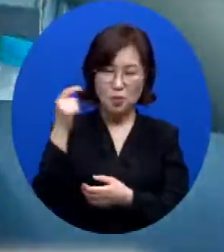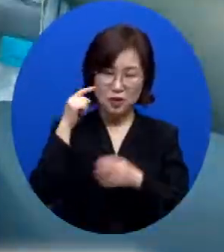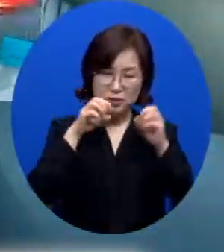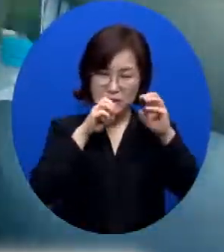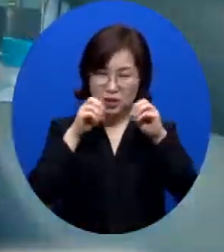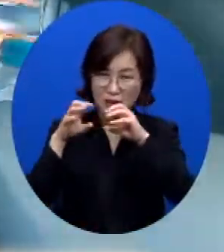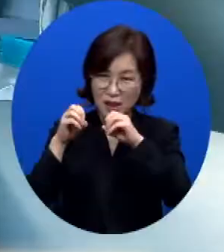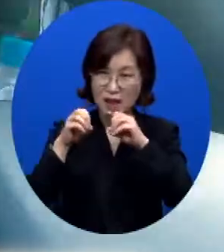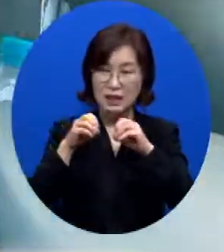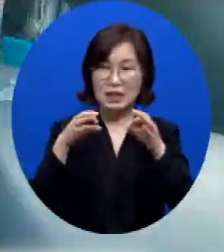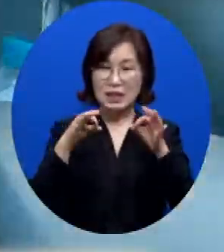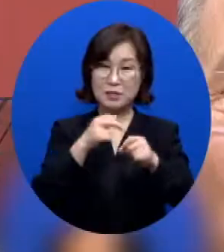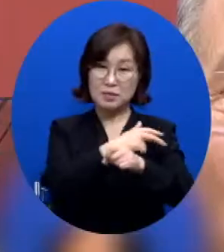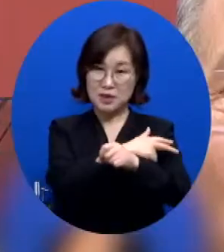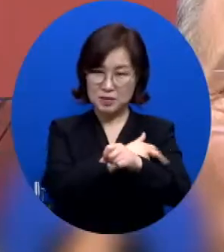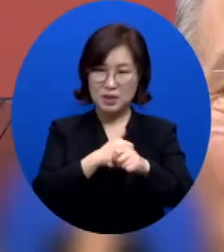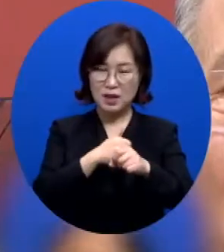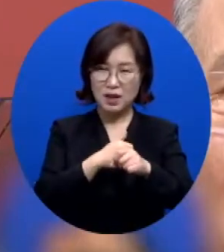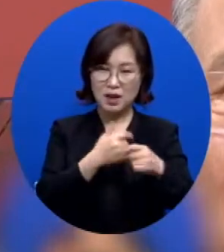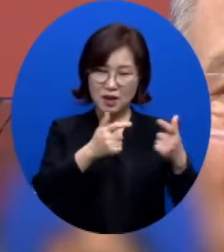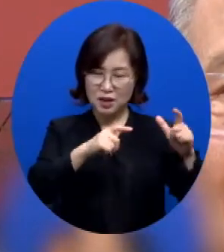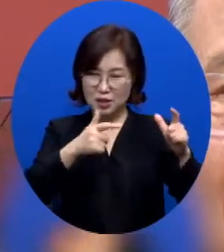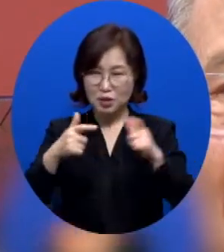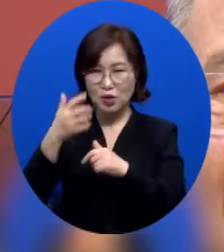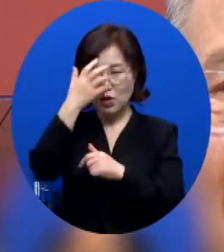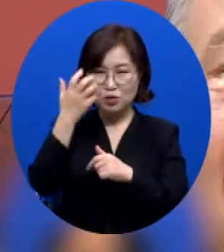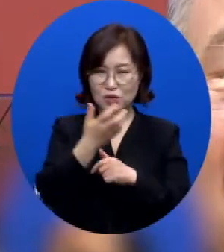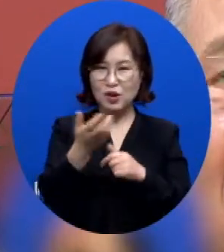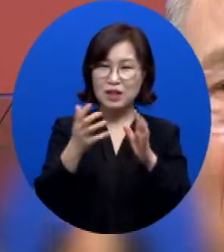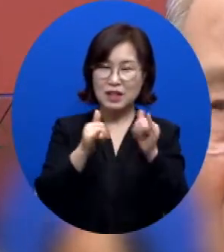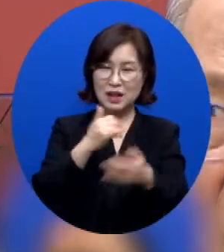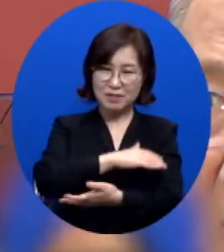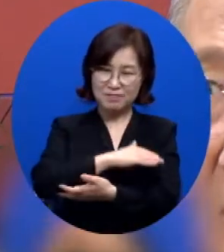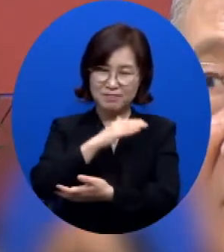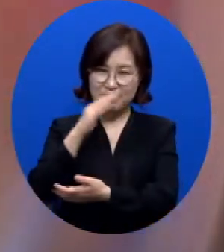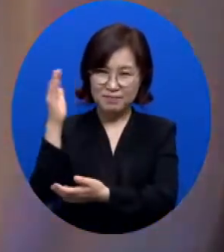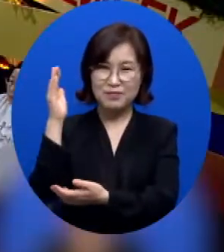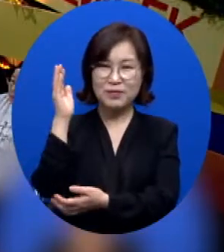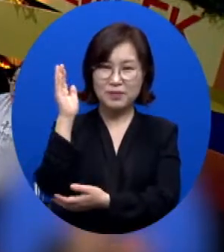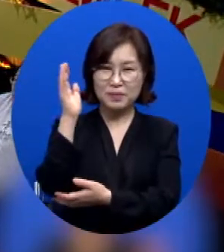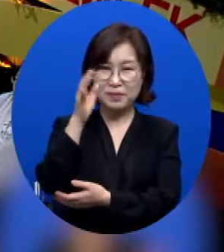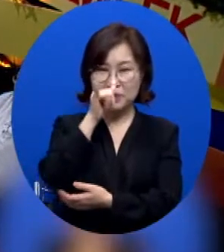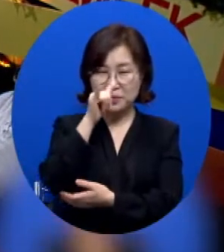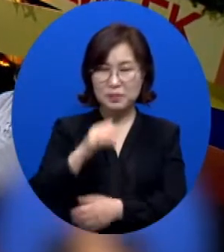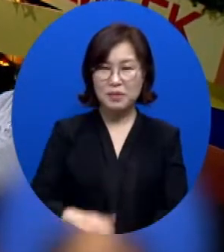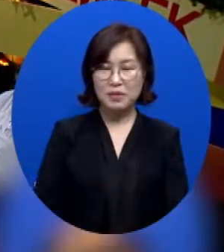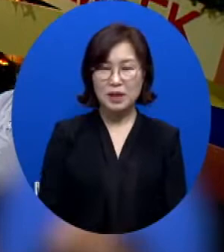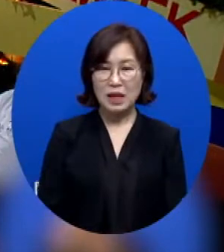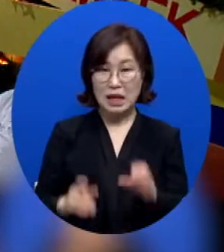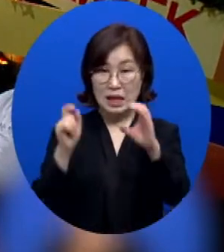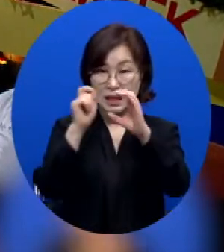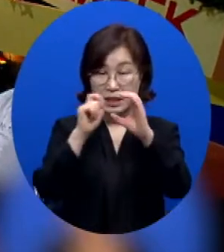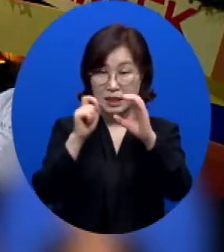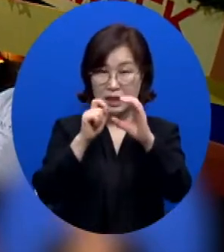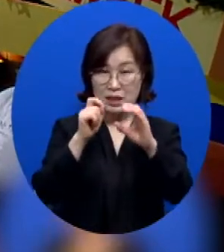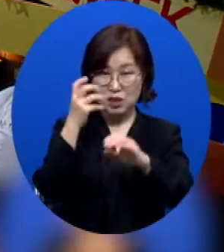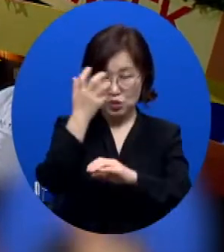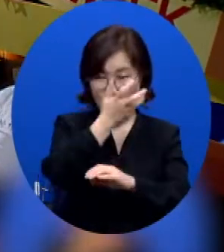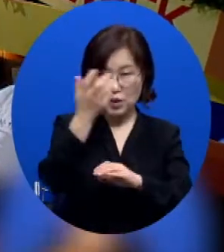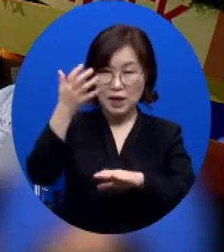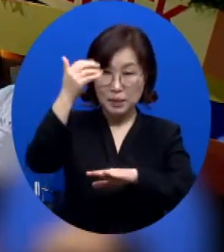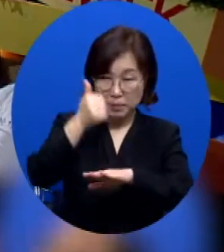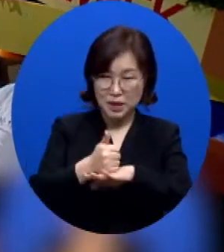결심한 김영근 집사까지. 다양한 후원자들의 사연이 눈길을 끌었습니다. 한편 CTS 위크의 마지막은